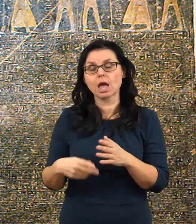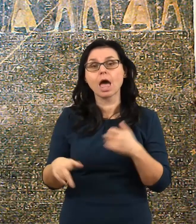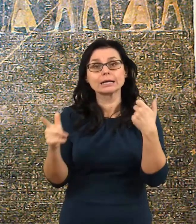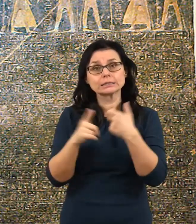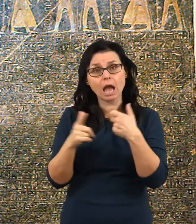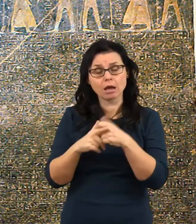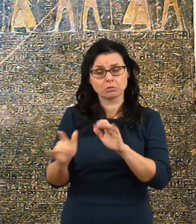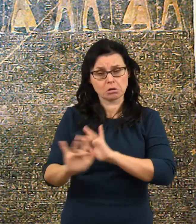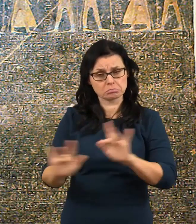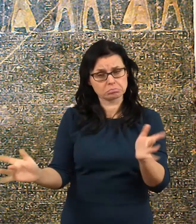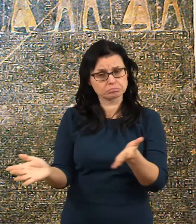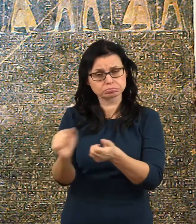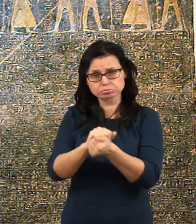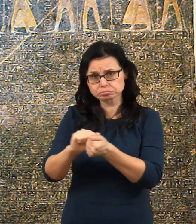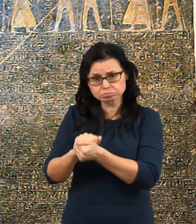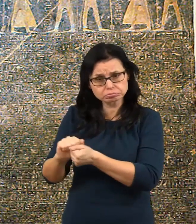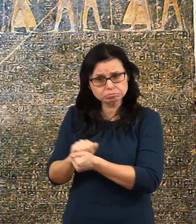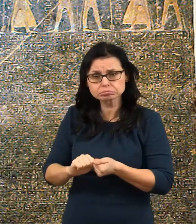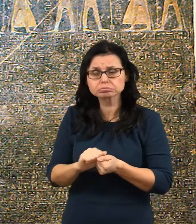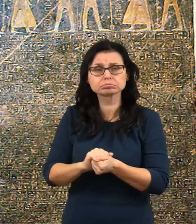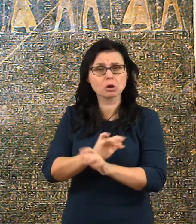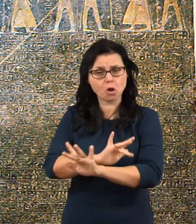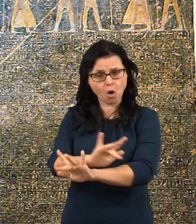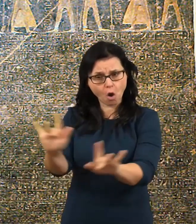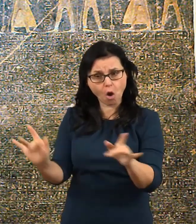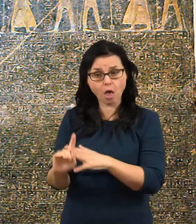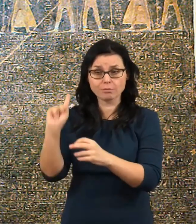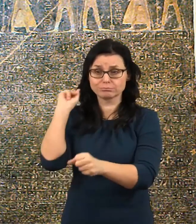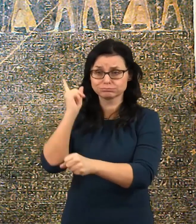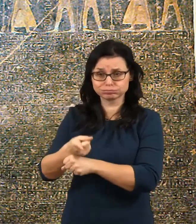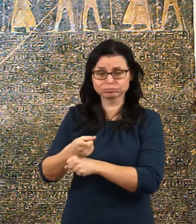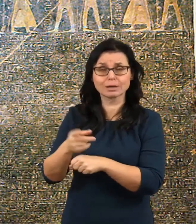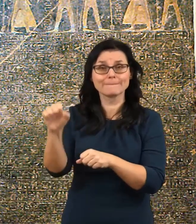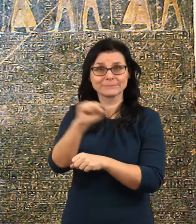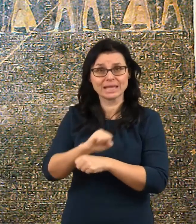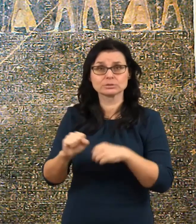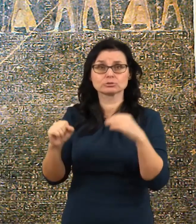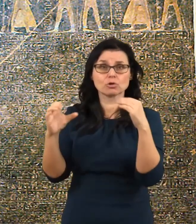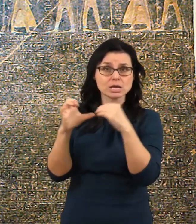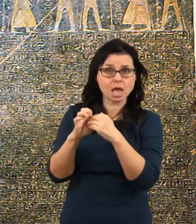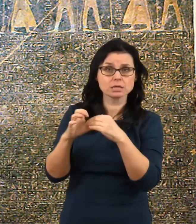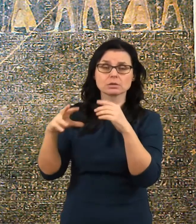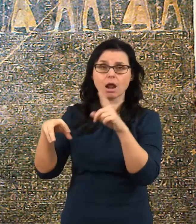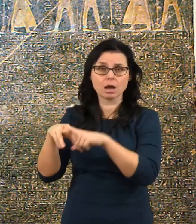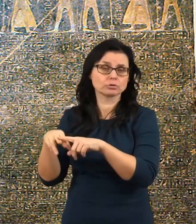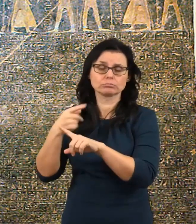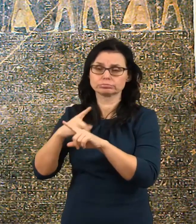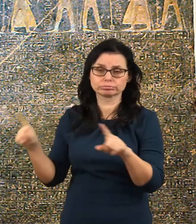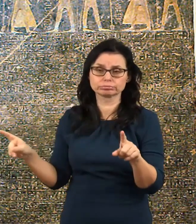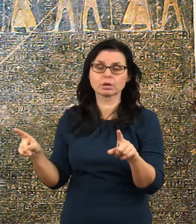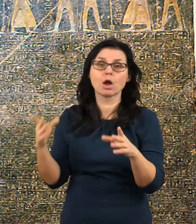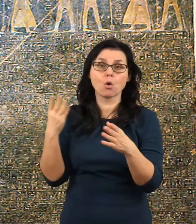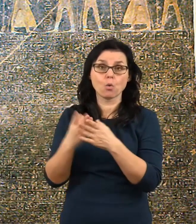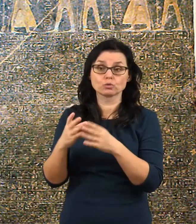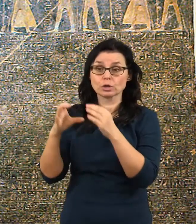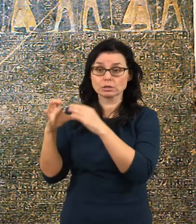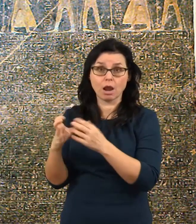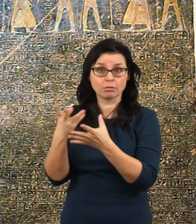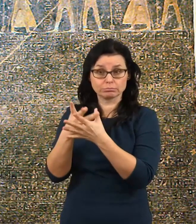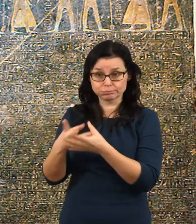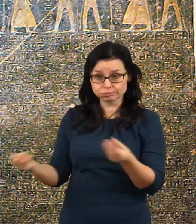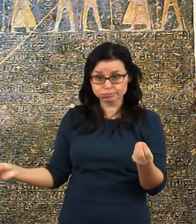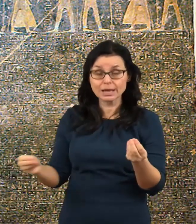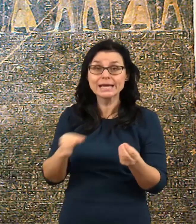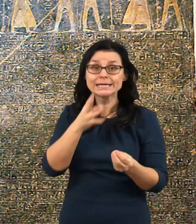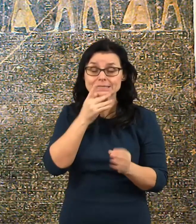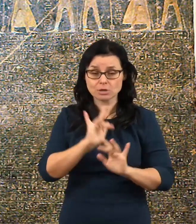zpustošen, zbědován, dobyt je aškalon, gezer, zajat, jalom už více není, Izrael